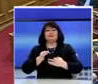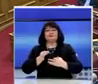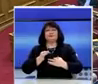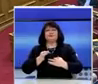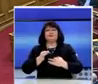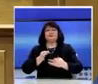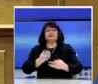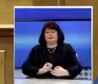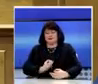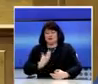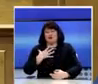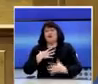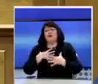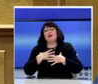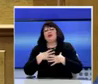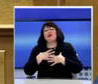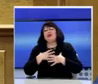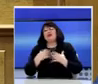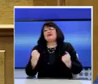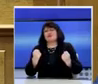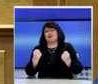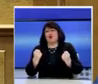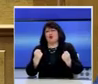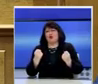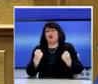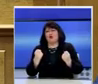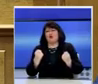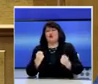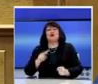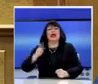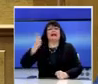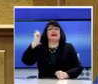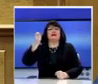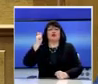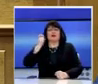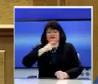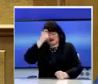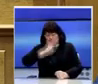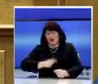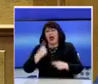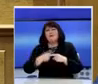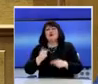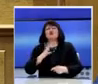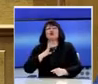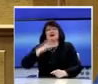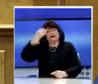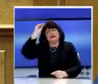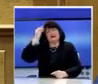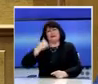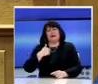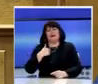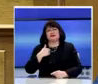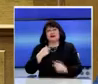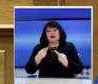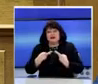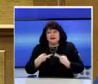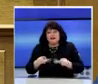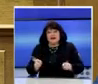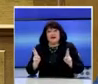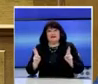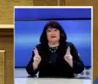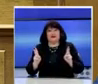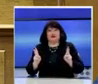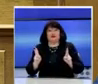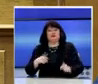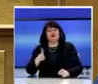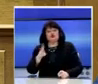δικαιολογημένο θυμό που νιώθω, όχι ως επικεφαλής αντιπολίτευσης, ως πολίτης, να μην επιτρέψω ο